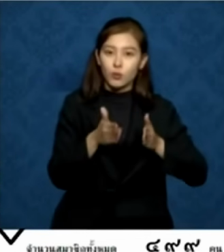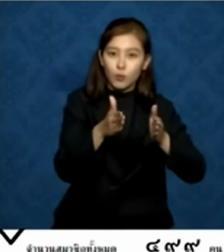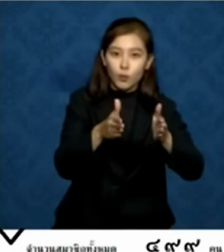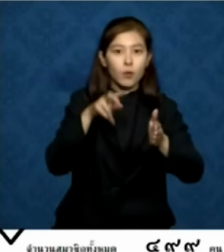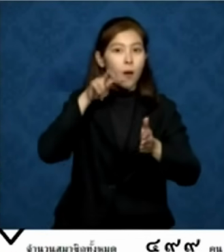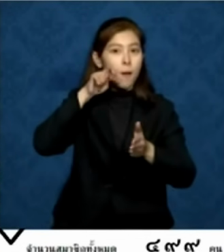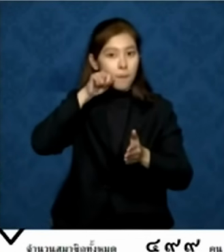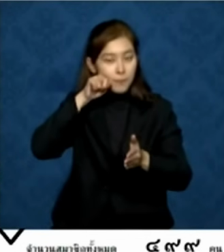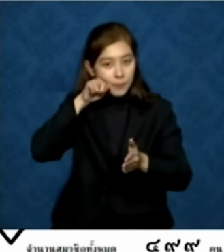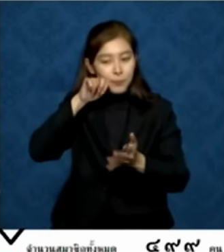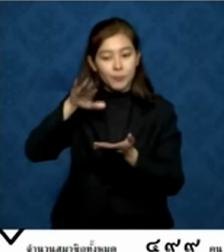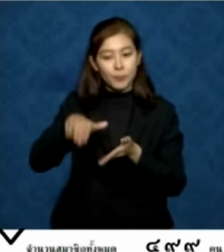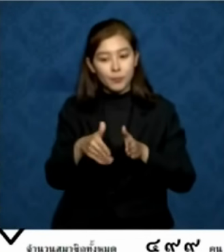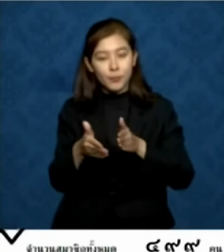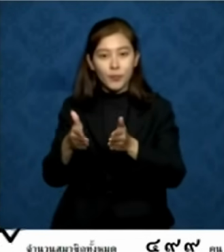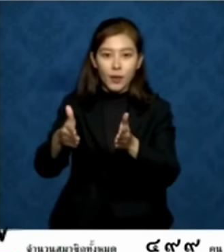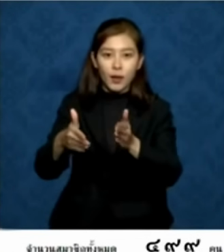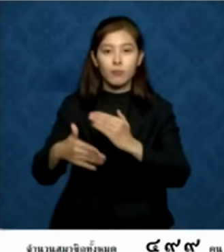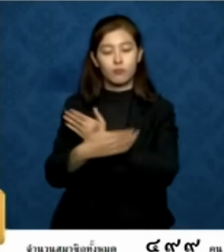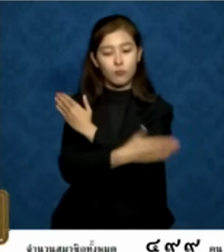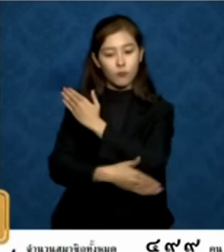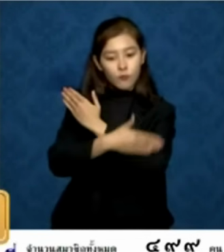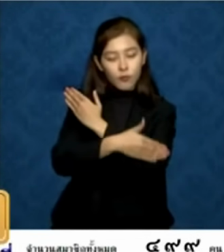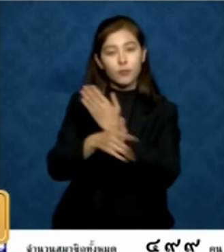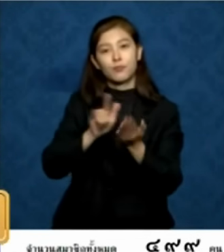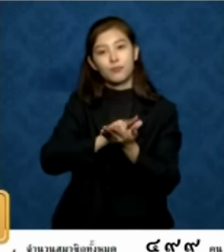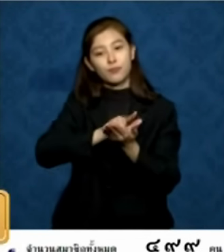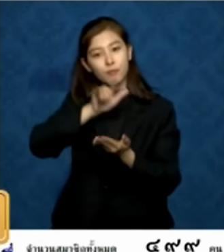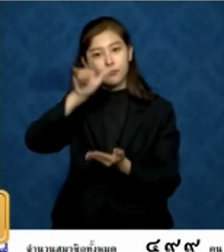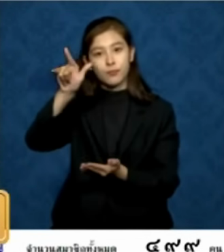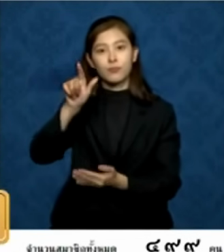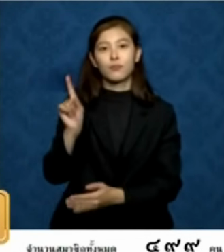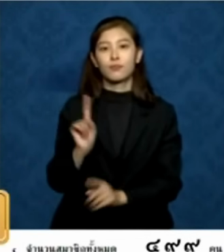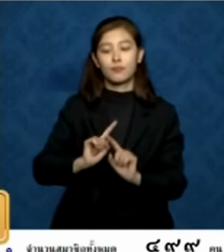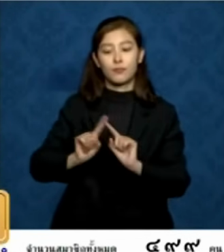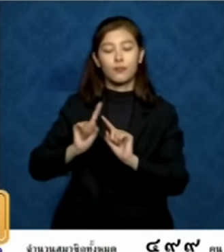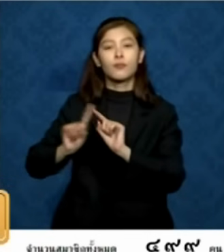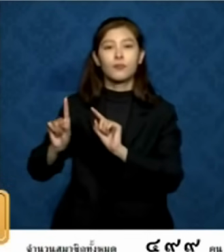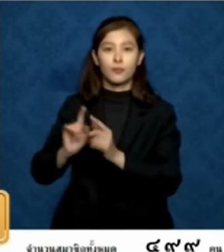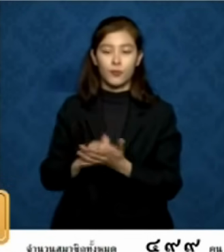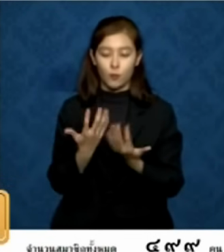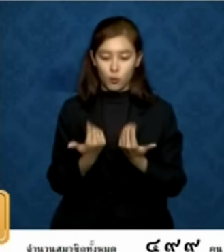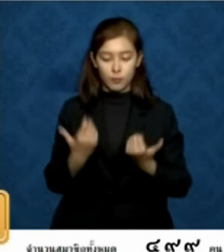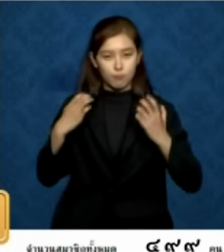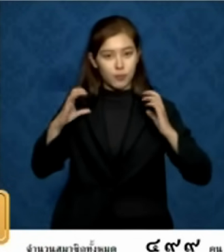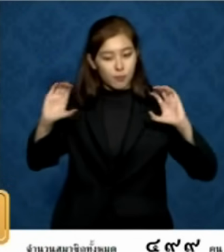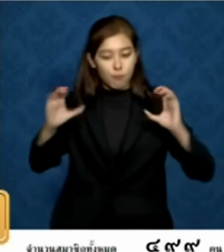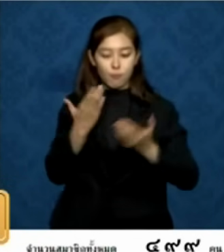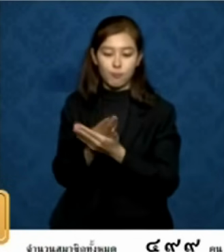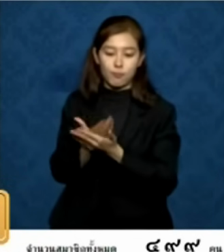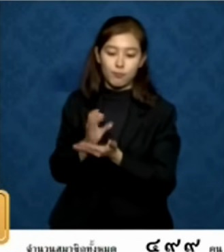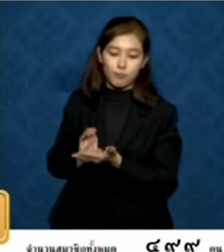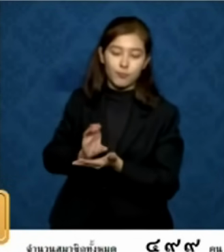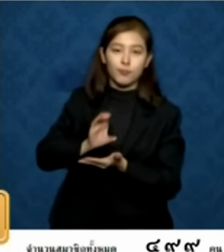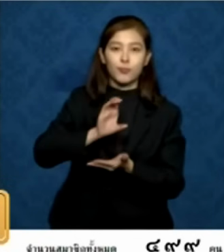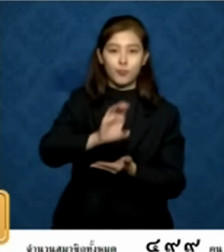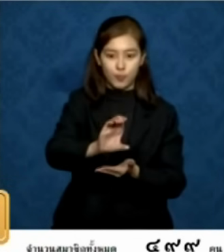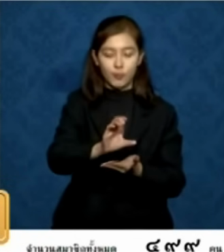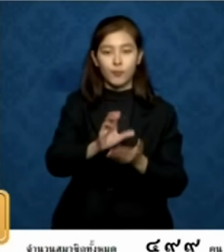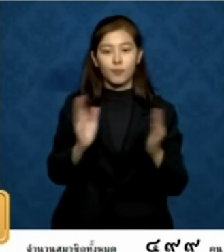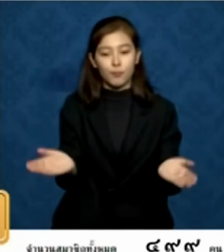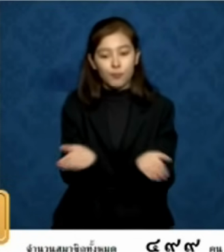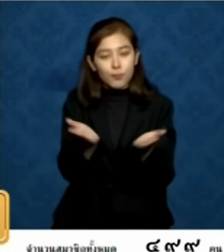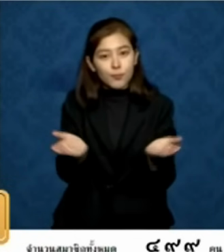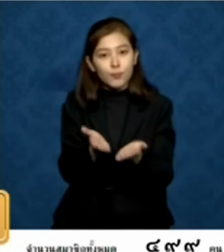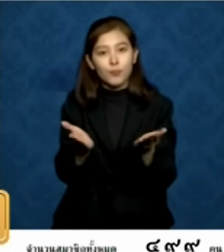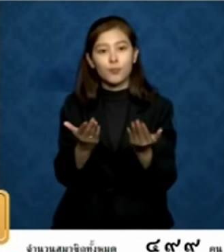ำทางรางและทางอากาศโดยรัฐบาลจะลงทุนอย่างต่อเนื่องและทำให้การระ